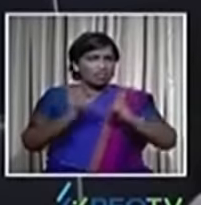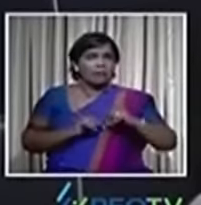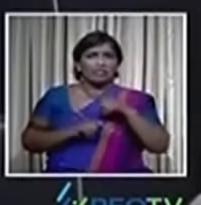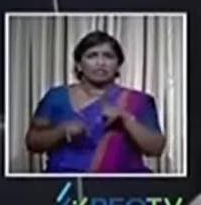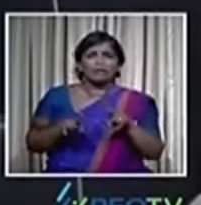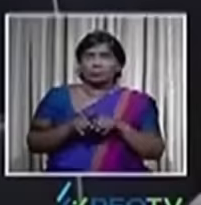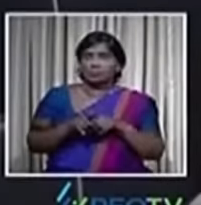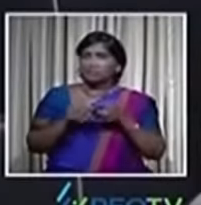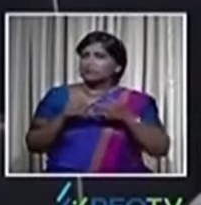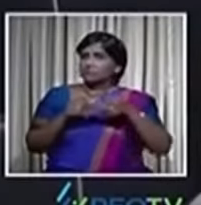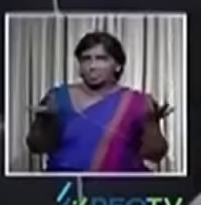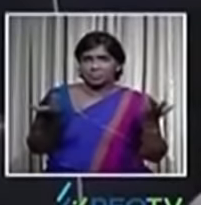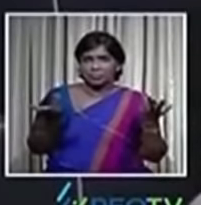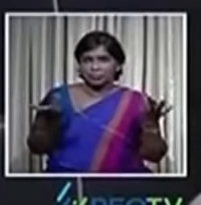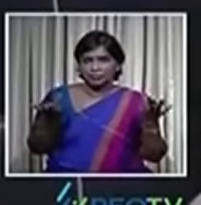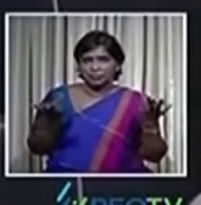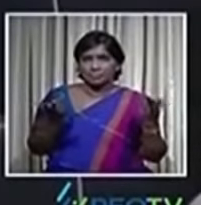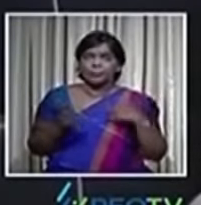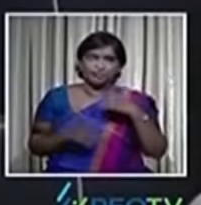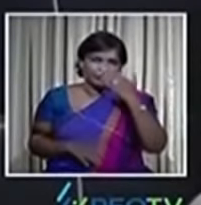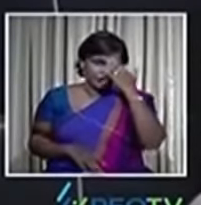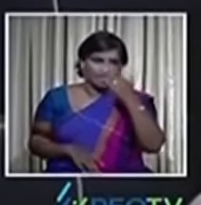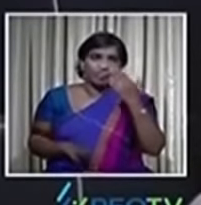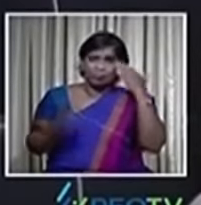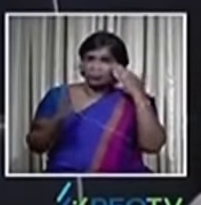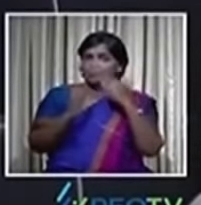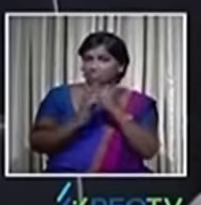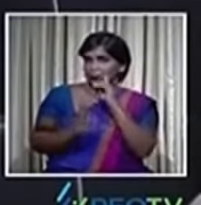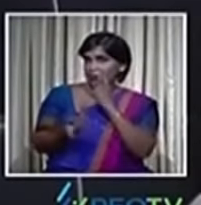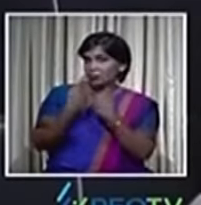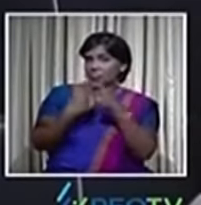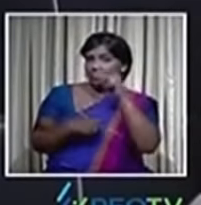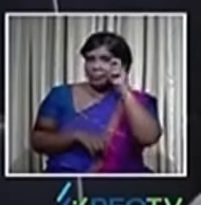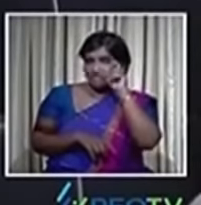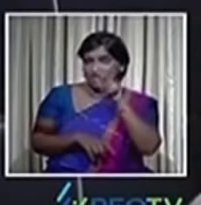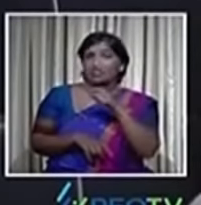உரிய நடவடிக்கை எடுக்க வேண்டும்.